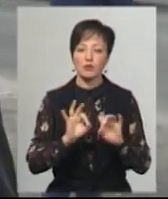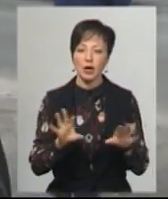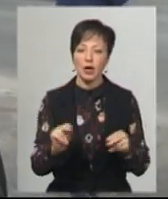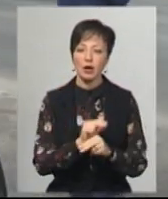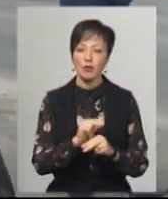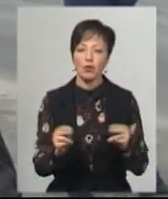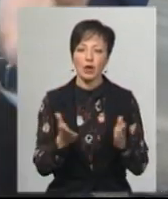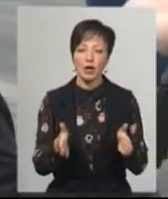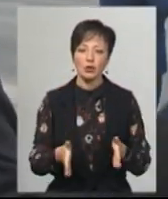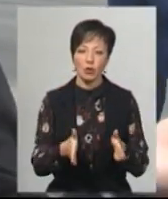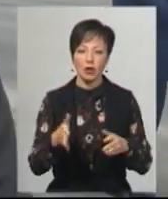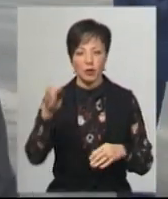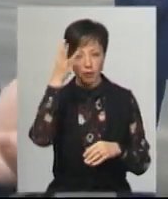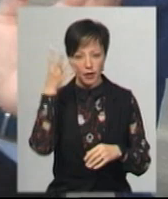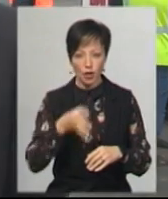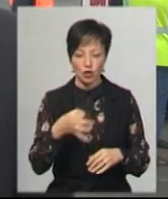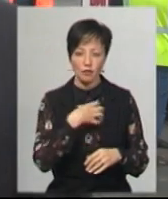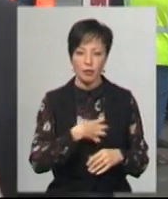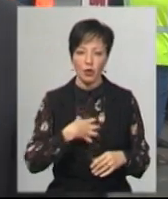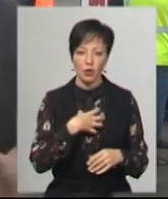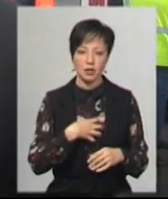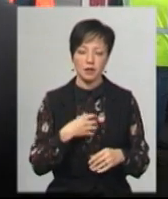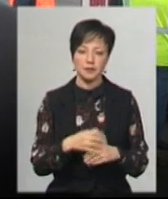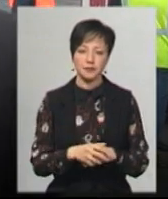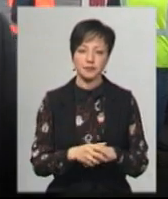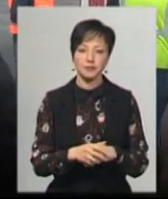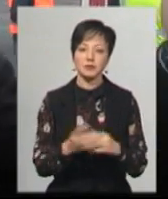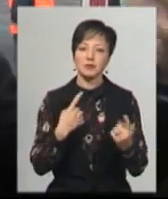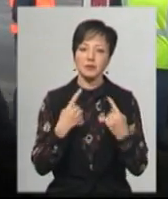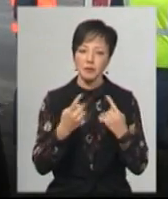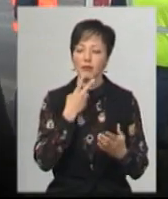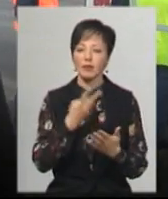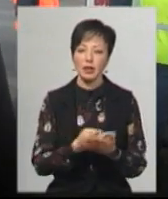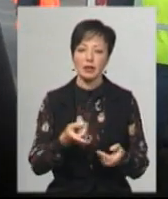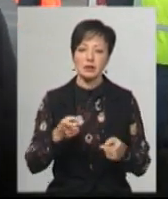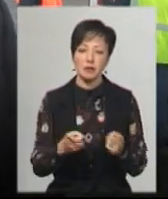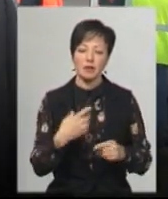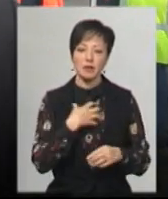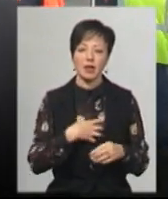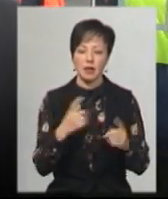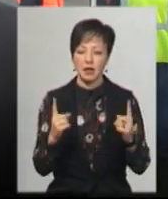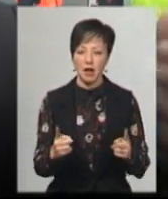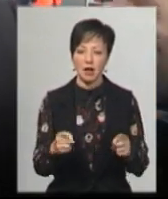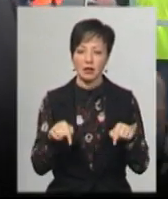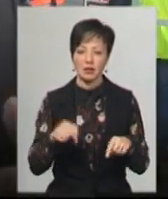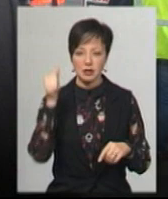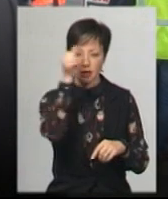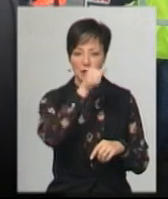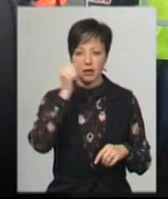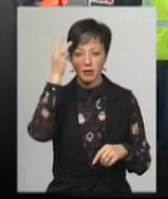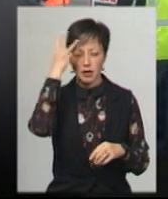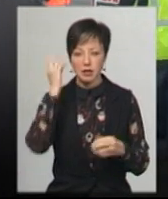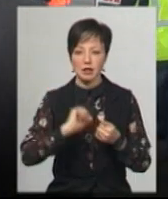ремонт яких доріг на Хмельниччині в пріоритеті. Ми поговорили, побачили, що насправді пріоритетна ділянка все ж таки на цей рік – це